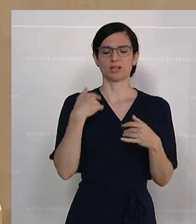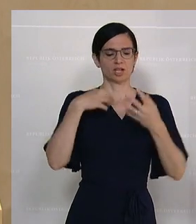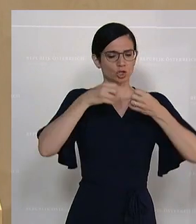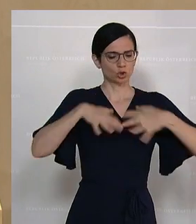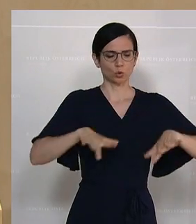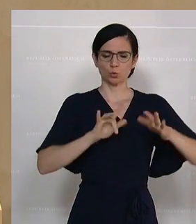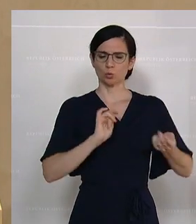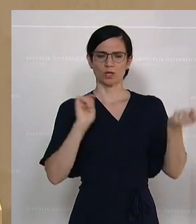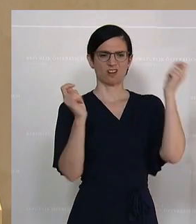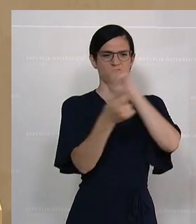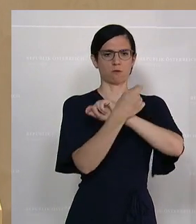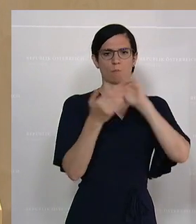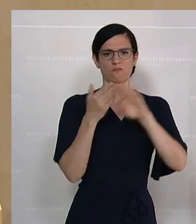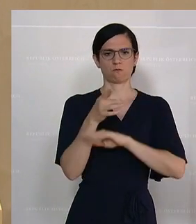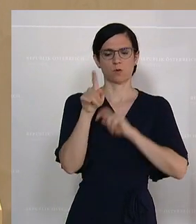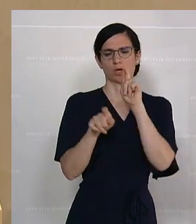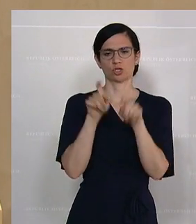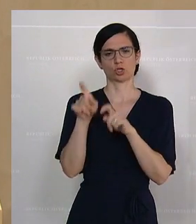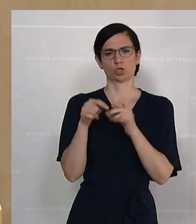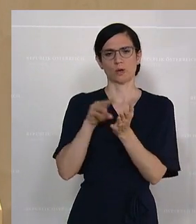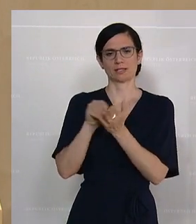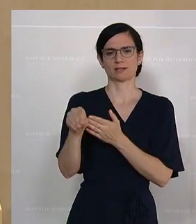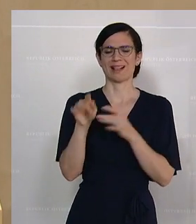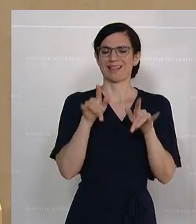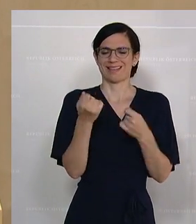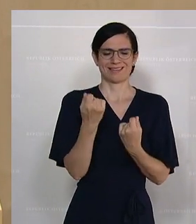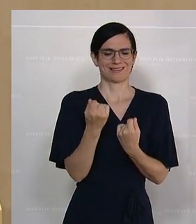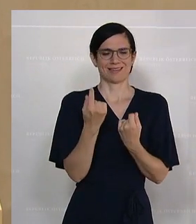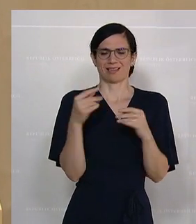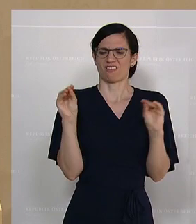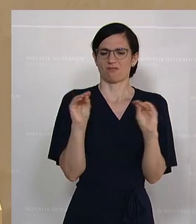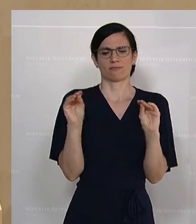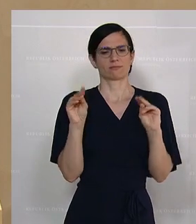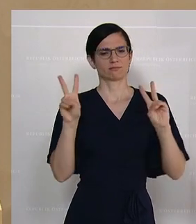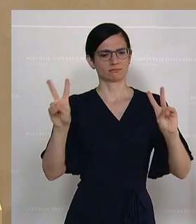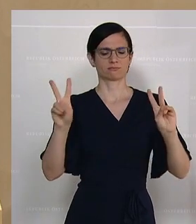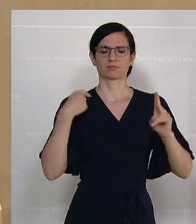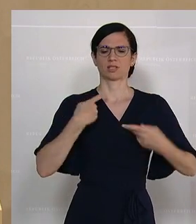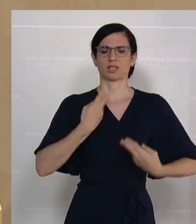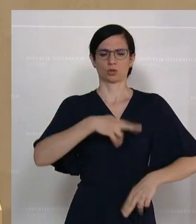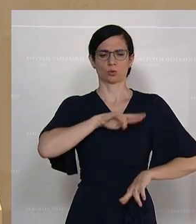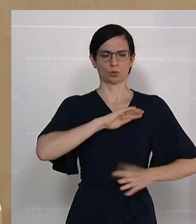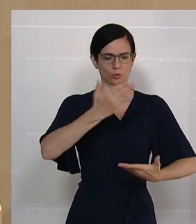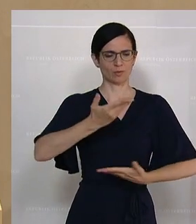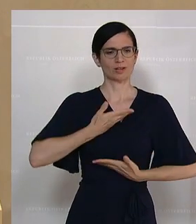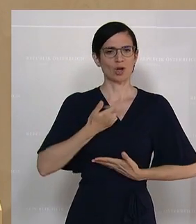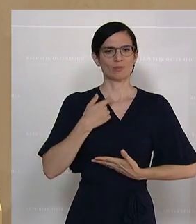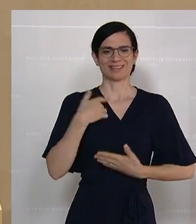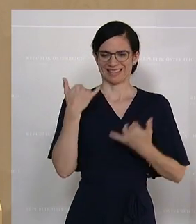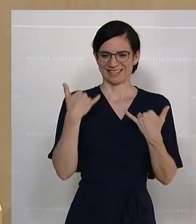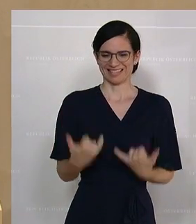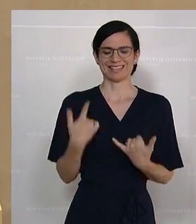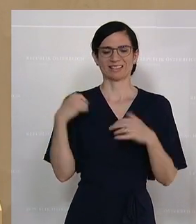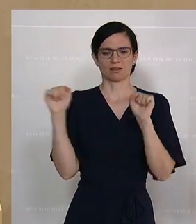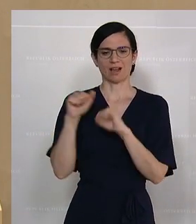im bereich für die steuerzahlerinnen und steuerzahler das ist geld das unmittelbar bei den steuerzahlen steuerzahler auch an komm wir schaffen die